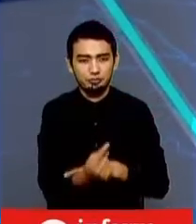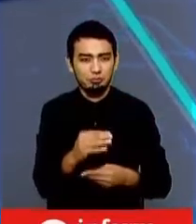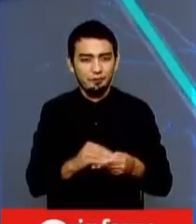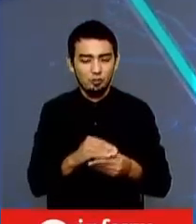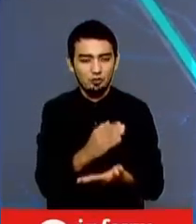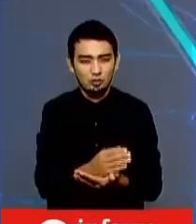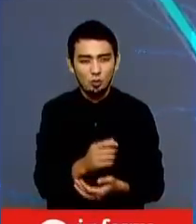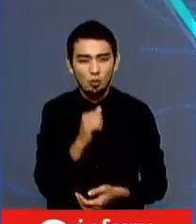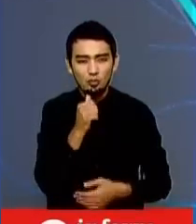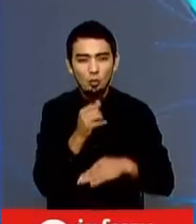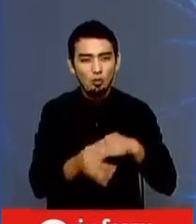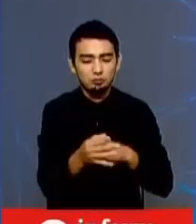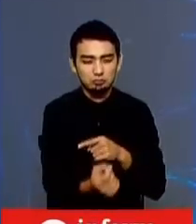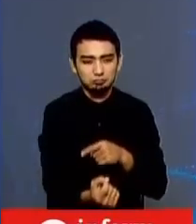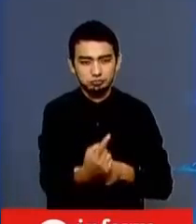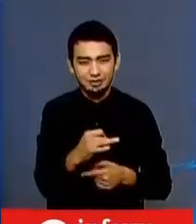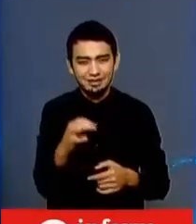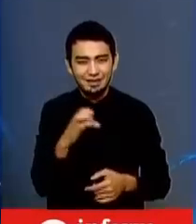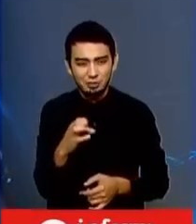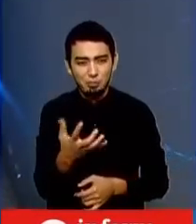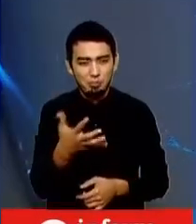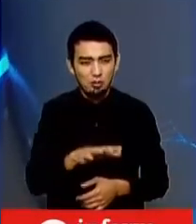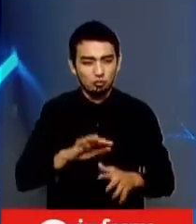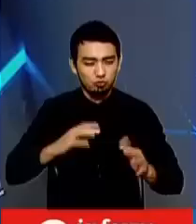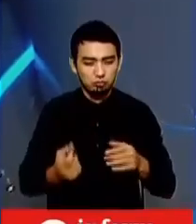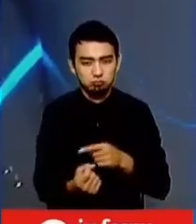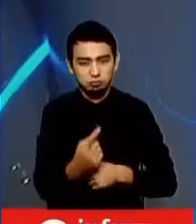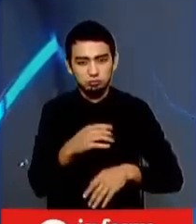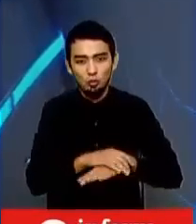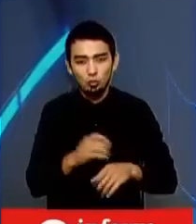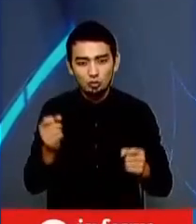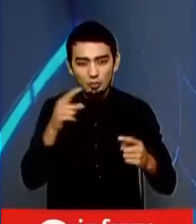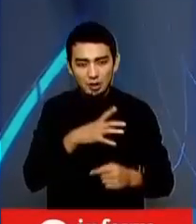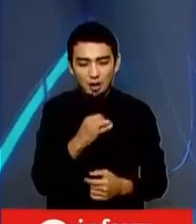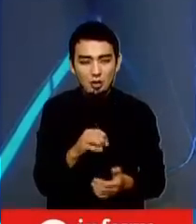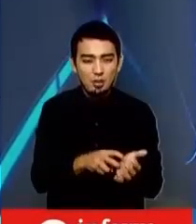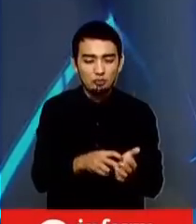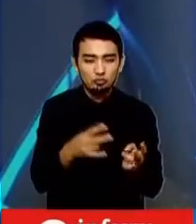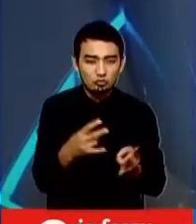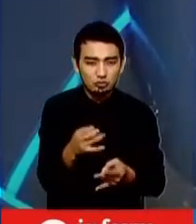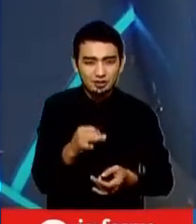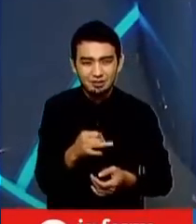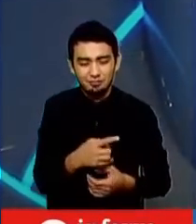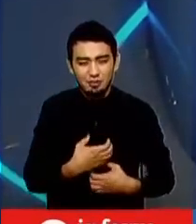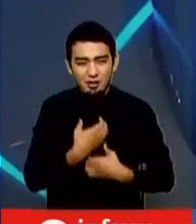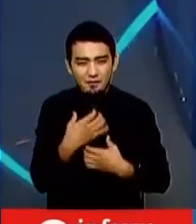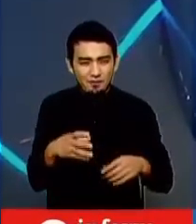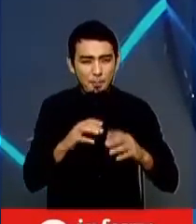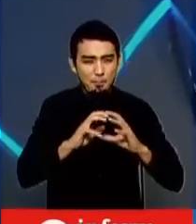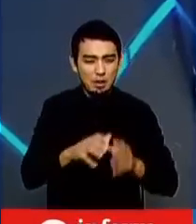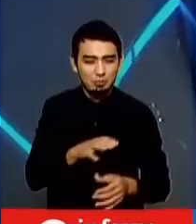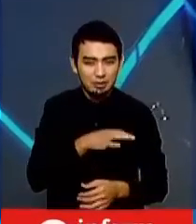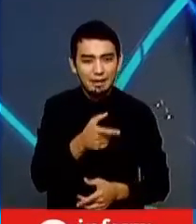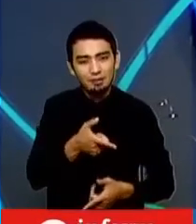области. В сентябре уже выявили подтвержденных 5 случаев. Стоит ли сейчас опасаться вируса, который держал в страхе весь мир? Или